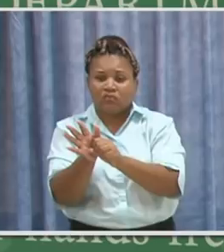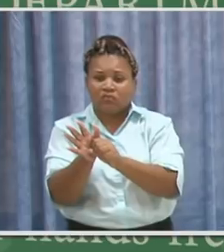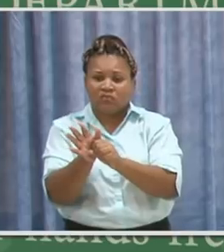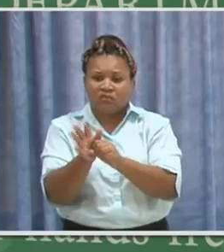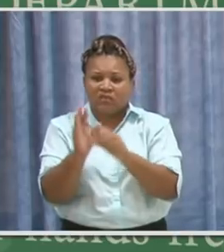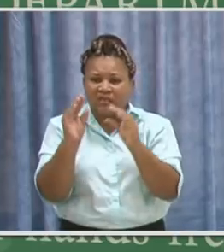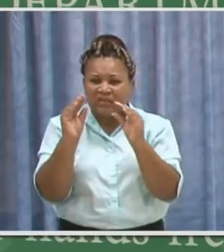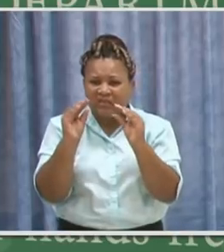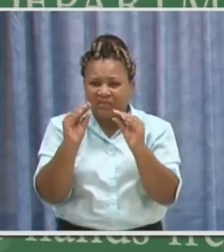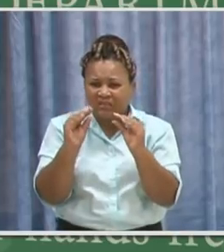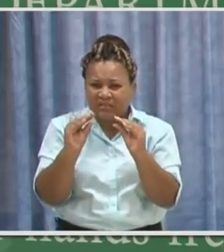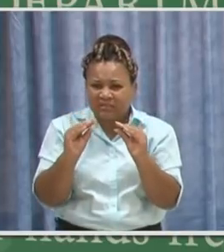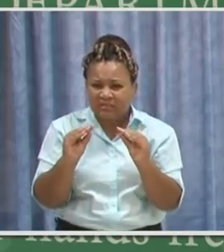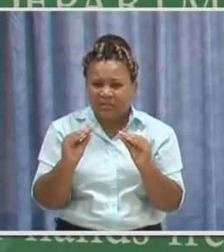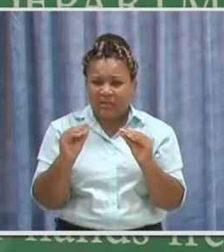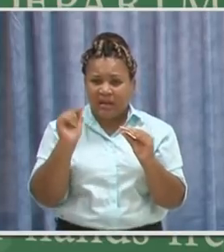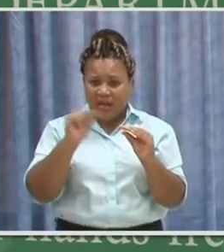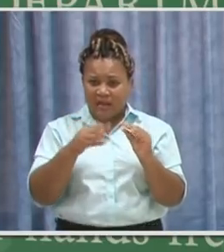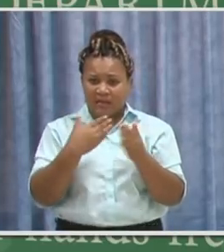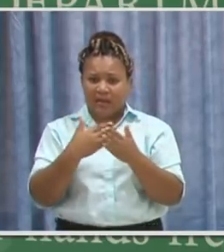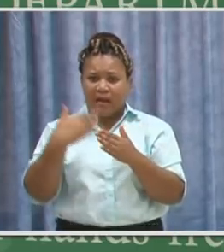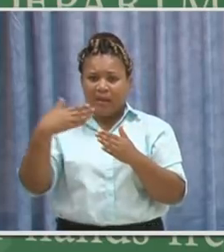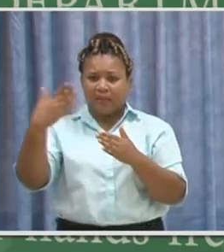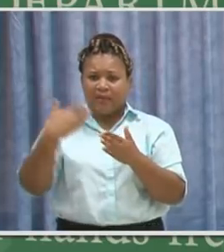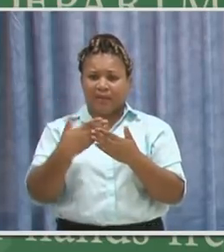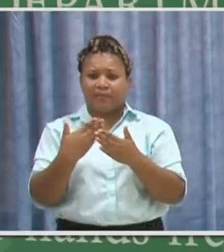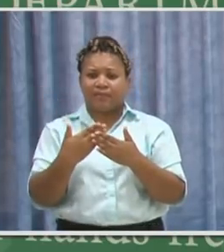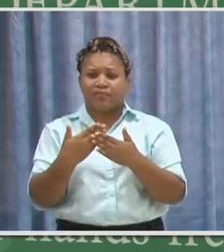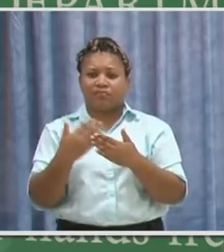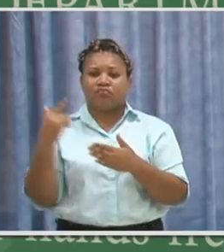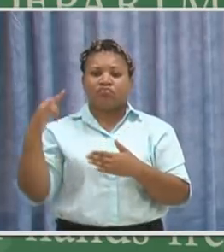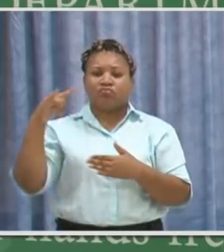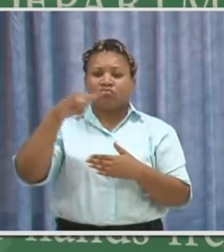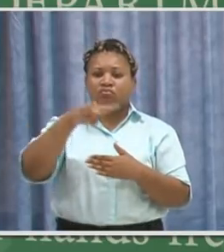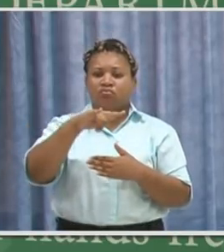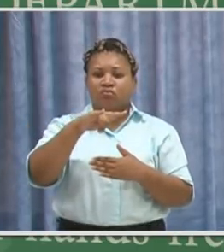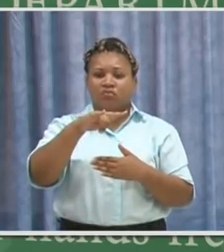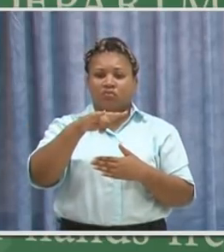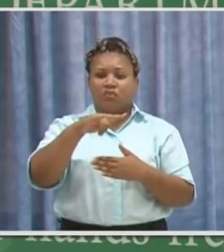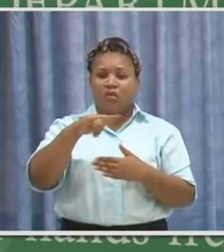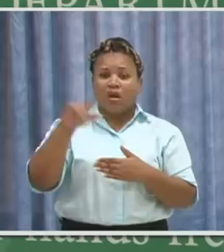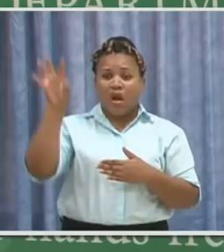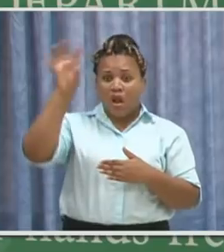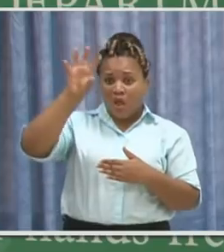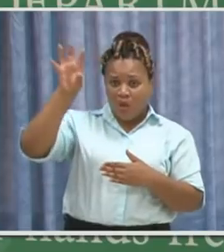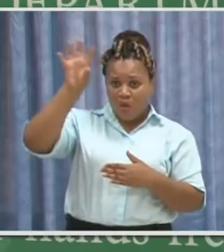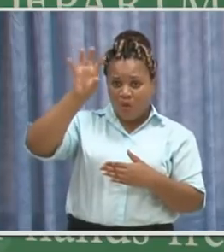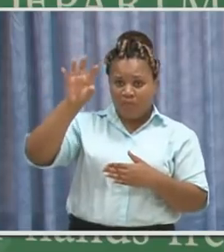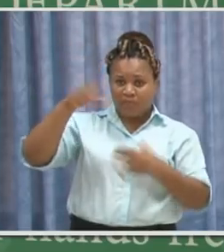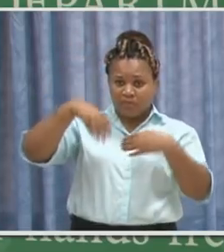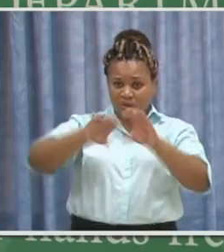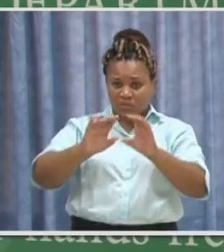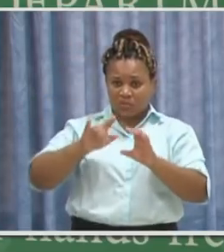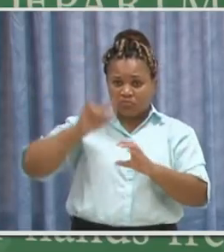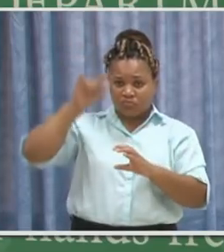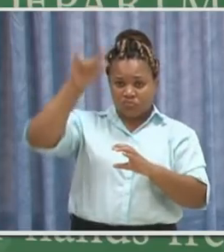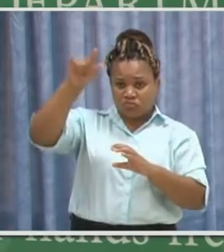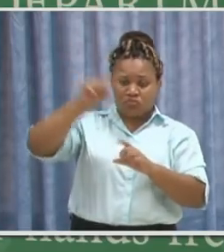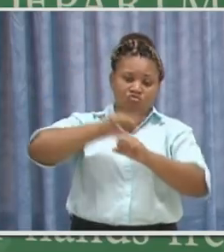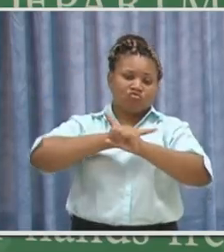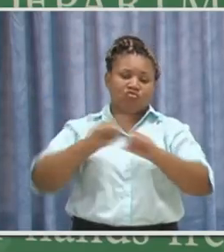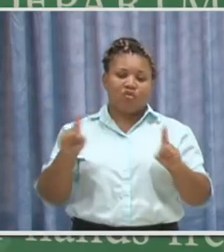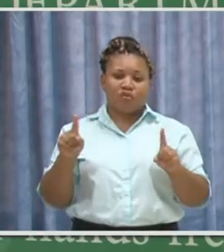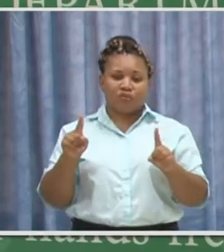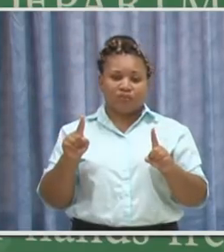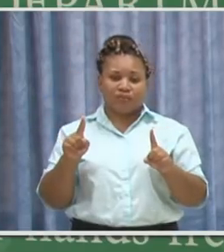peut-être into middle of June peut-être plus tard dans un peut-être nous car restriction et peu plus en juillet ou bien août